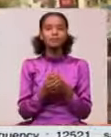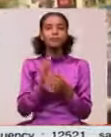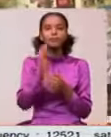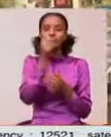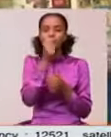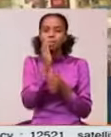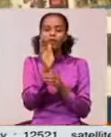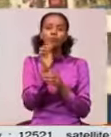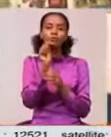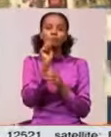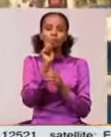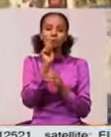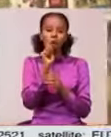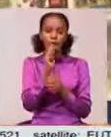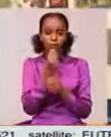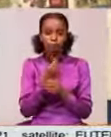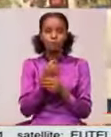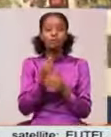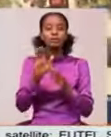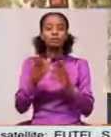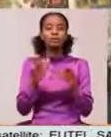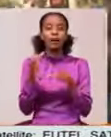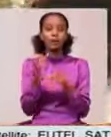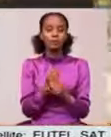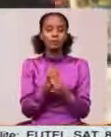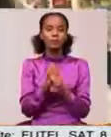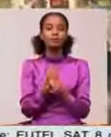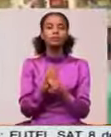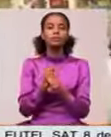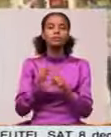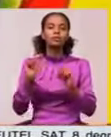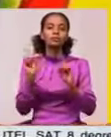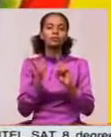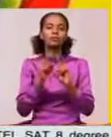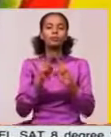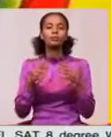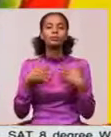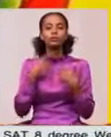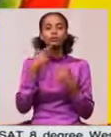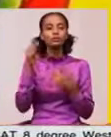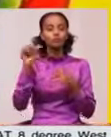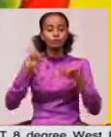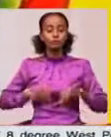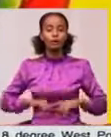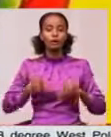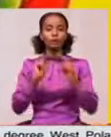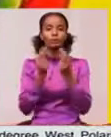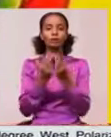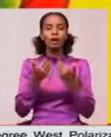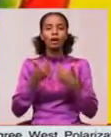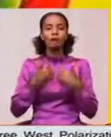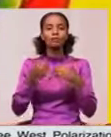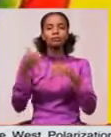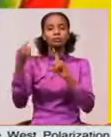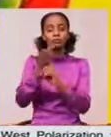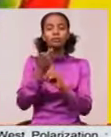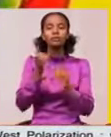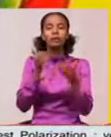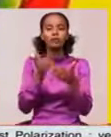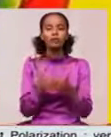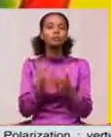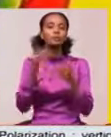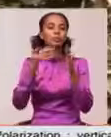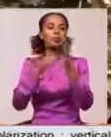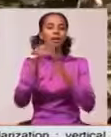ትግስቱን ታግሶ እርምጃውን መውሰዱ አጸፋው በጣም ደስ ብሎኛል። የጁንታው ቡድን ካለበት ታድኖ እስኪያዝ ድረስ